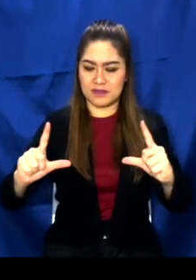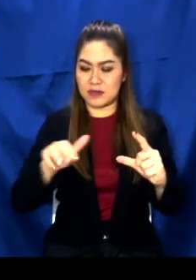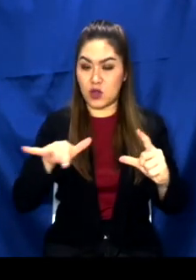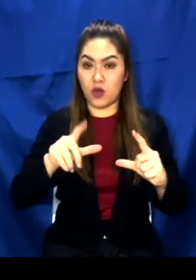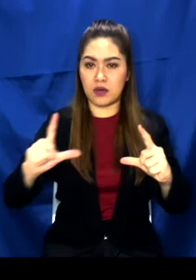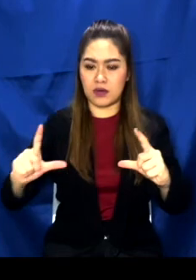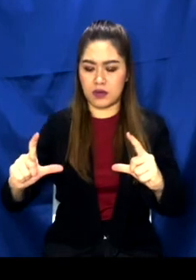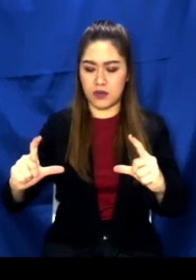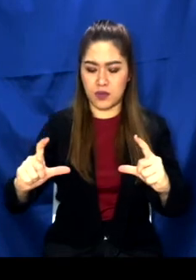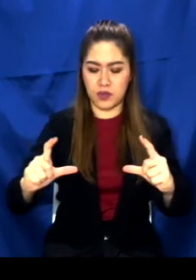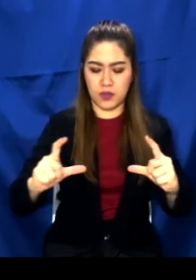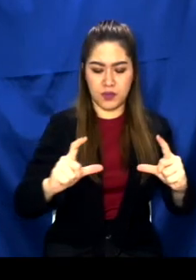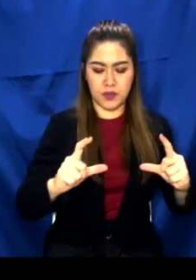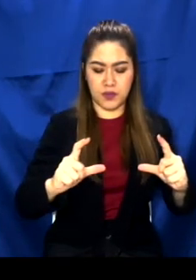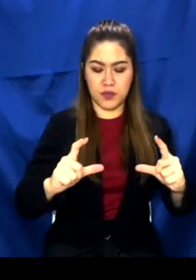ให้มันอยู่ตรงกลางแบบนี้